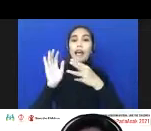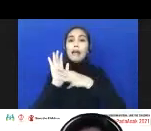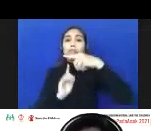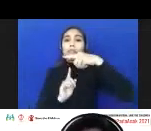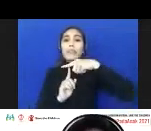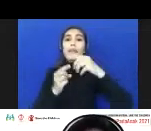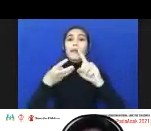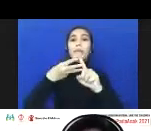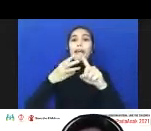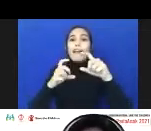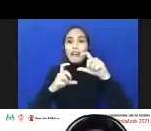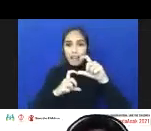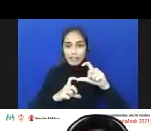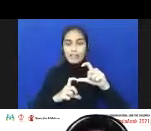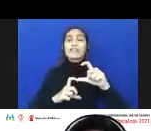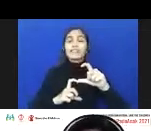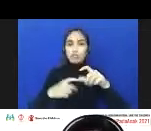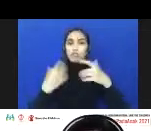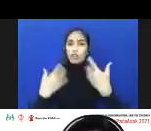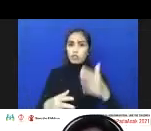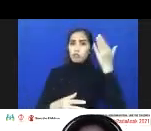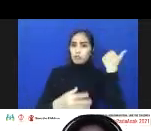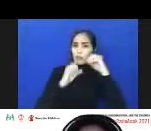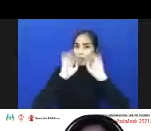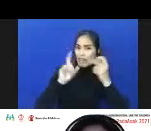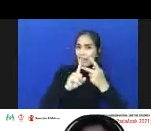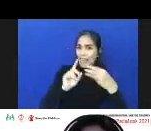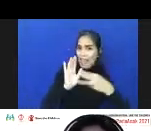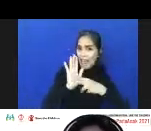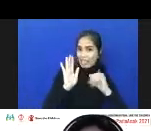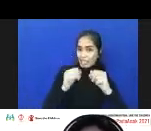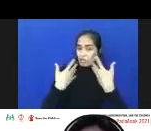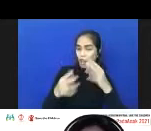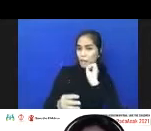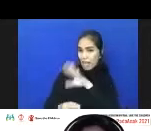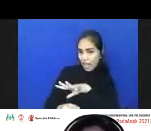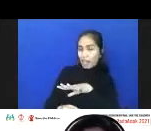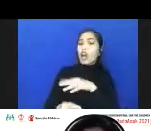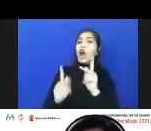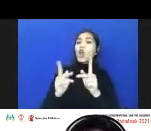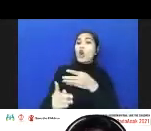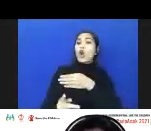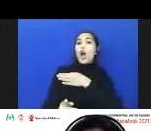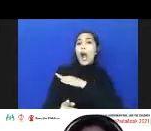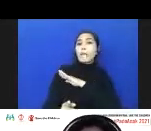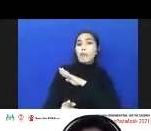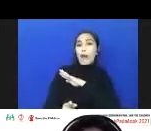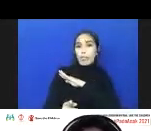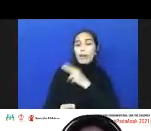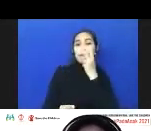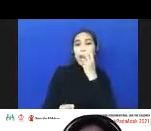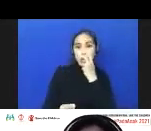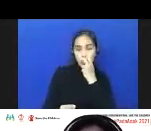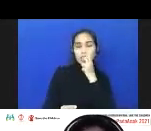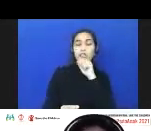sudah disampaikan oleh Teh Heni kalau kita Kabupaten Bandung ada 3 pembicara,